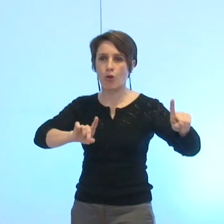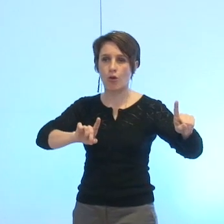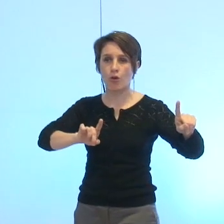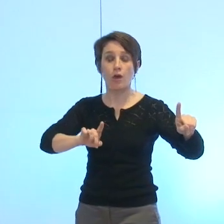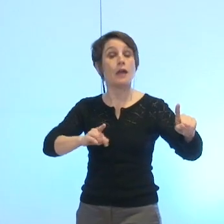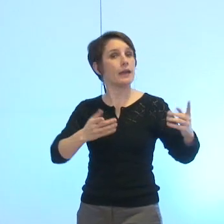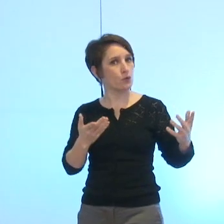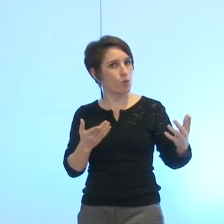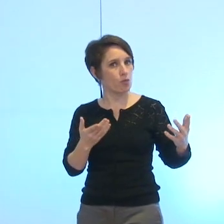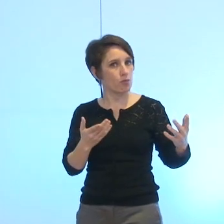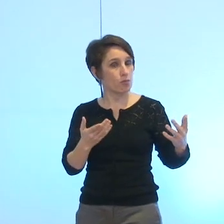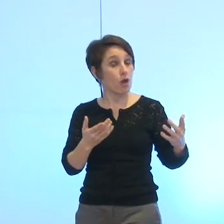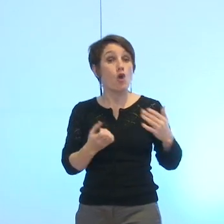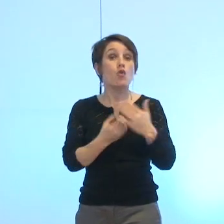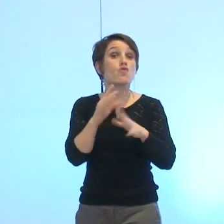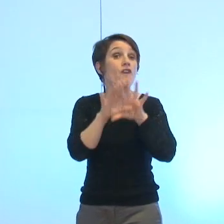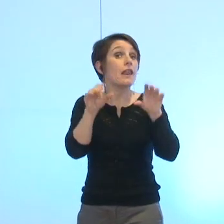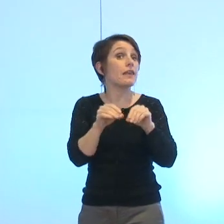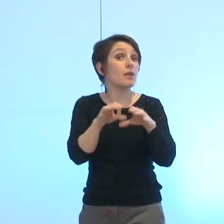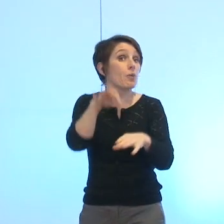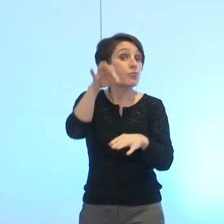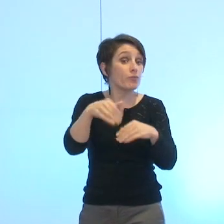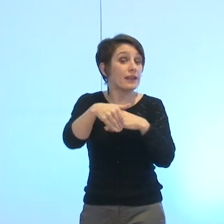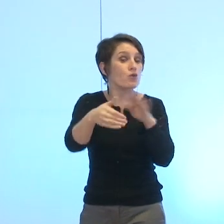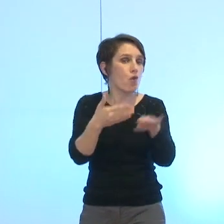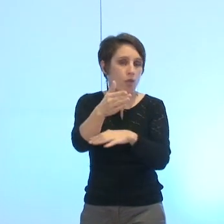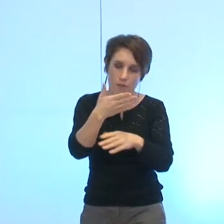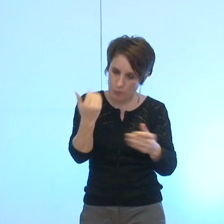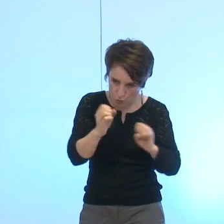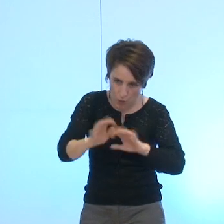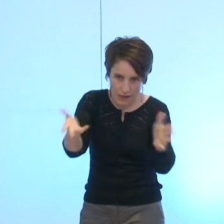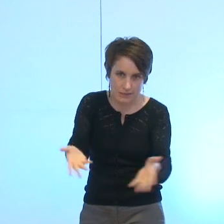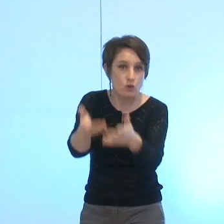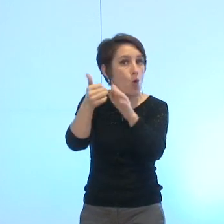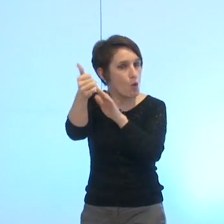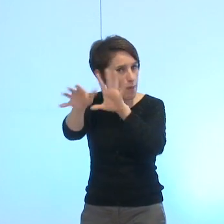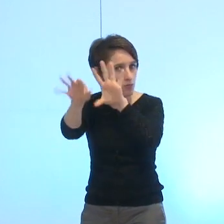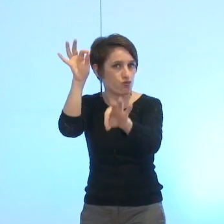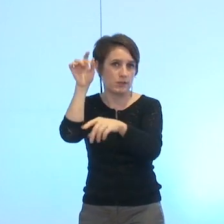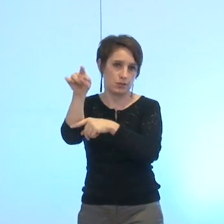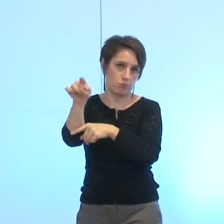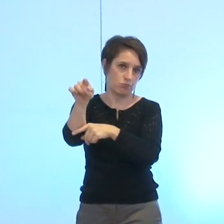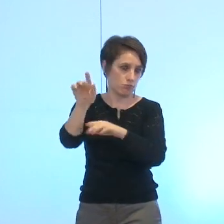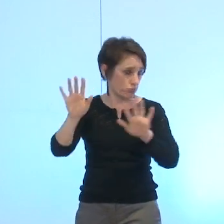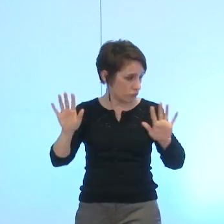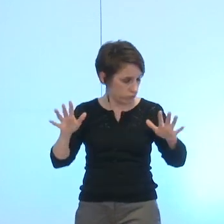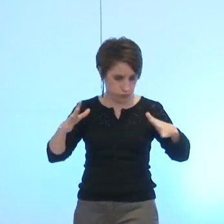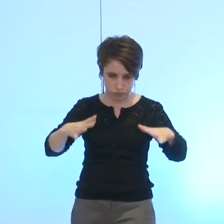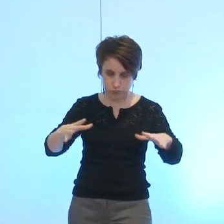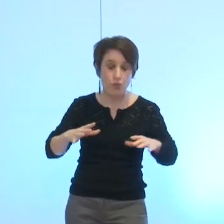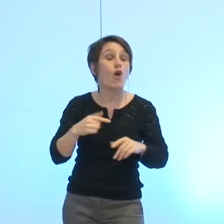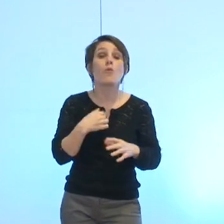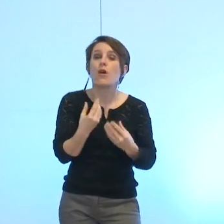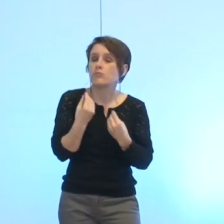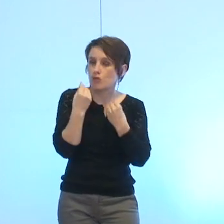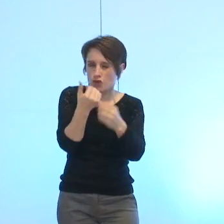arriverait en avril puisse choisir définitivement et inscrire en DM les crédits nécessaires à ce dossier je vais prendre un